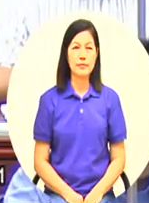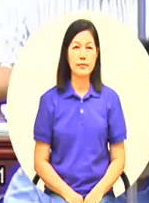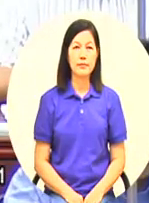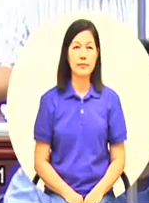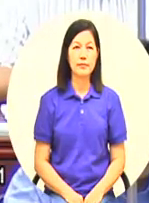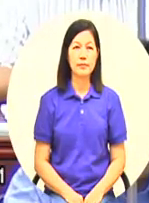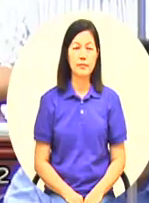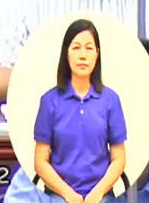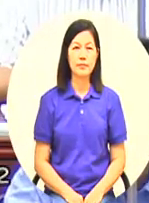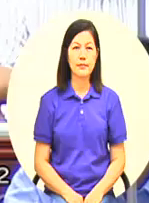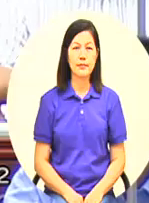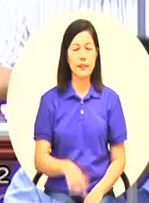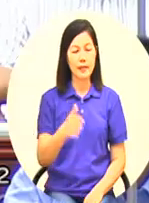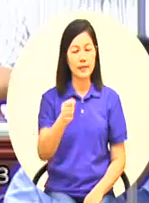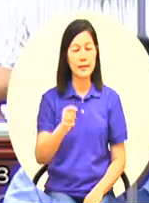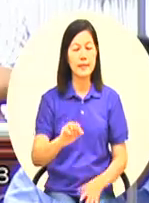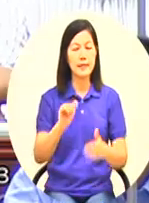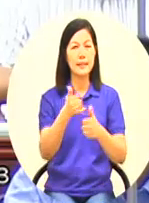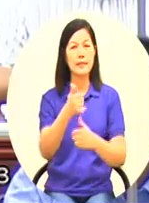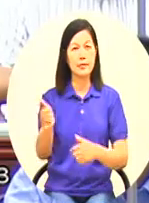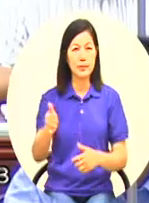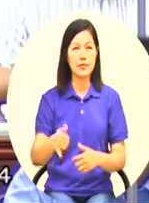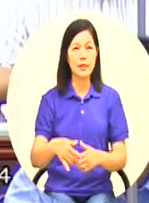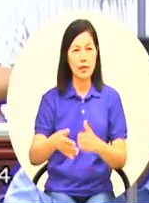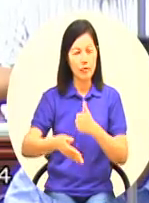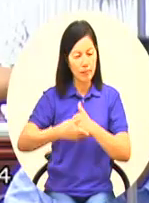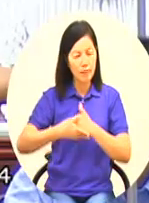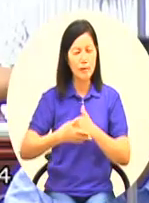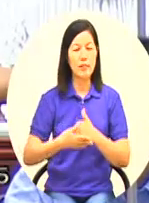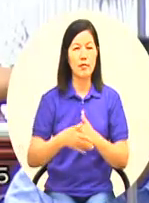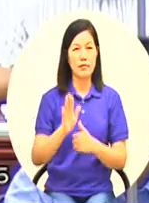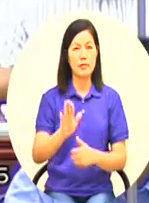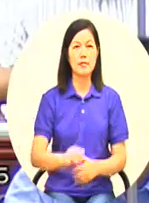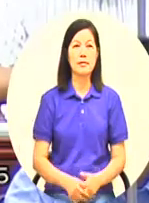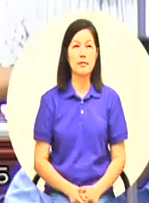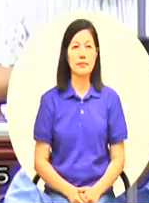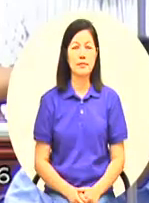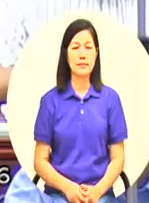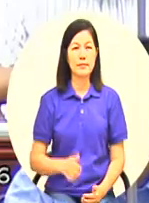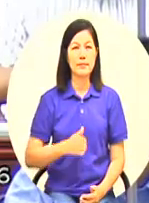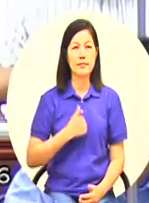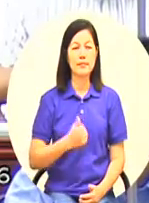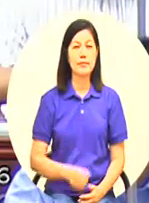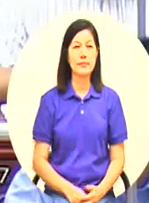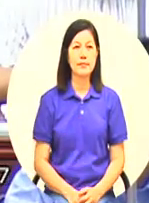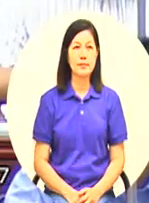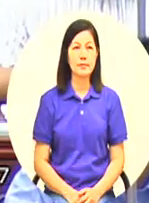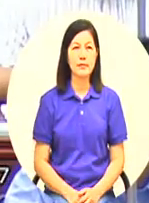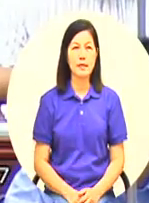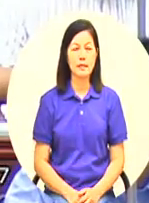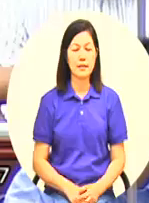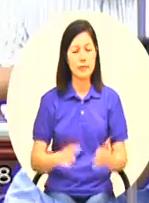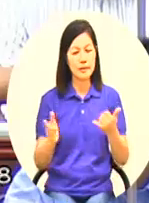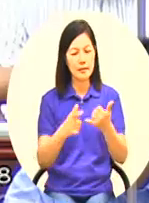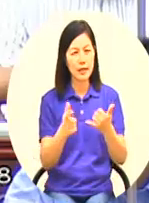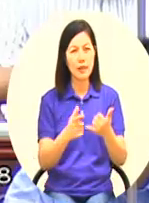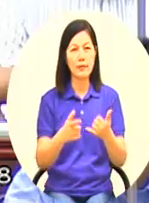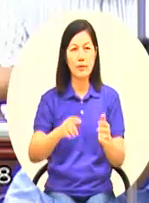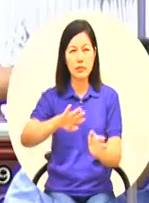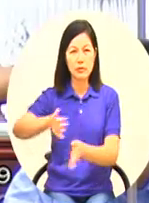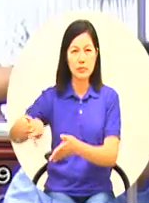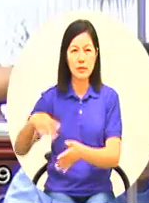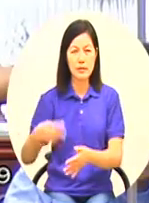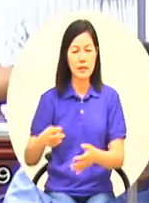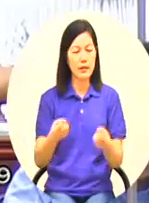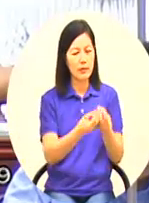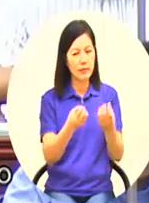边哈，感谢议员这边的一个鼓励啦哈。那其实在不只是台风，在很多的灾害